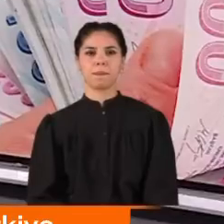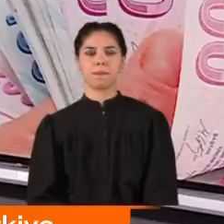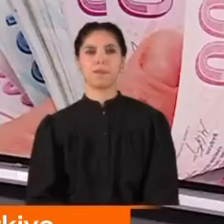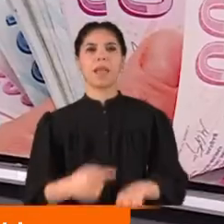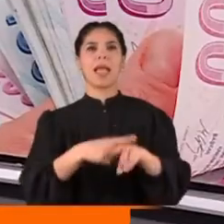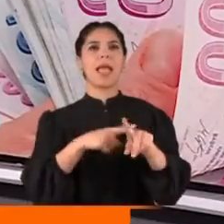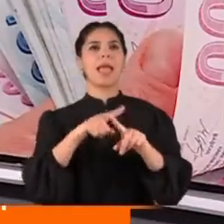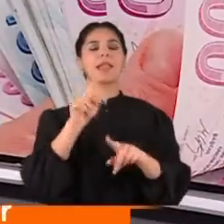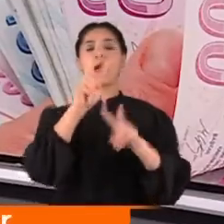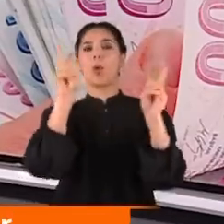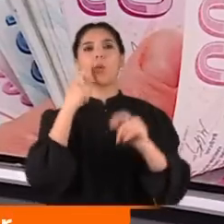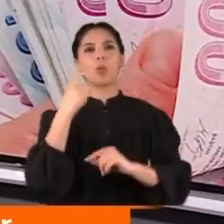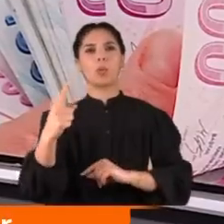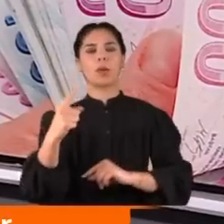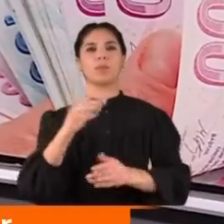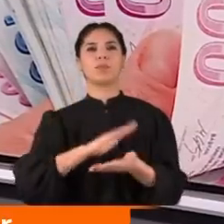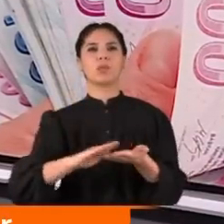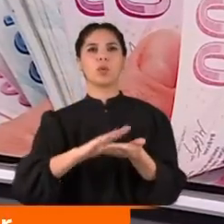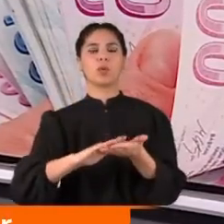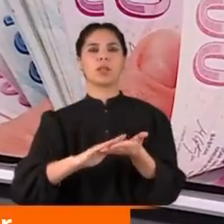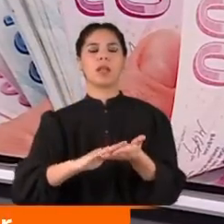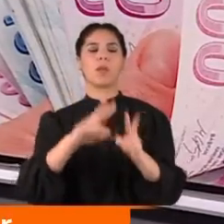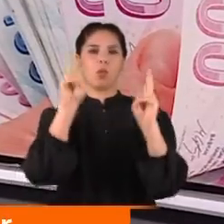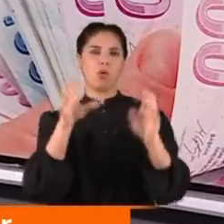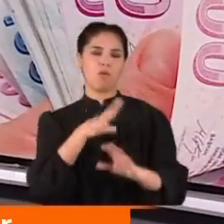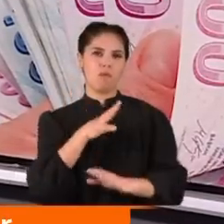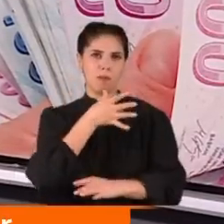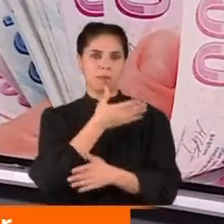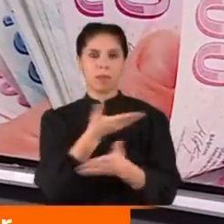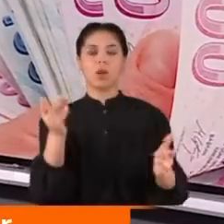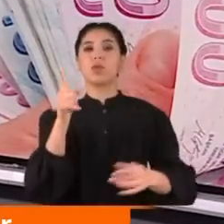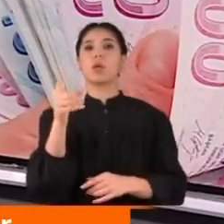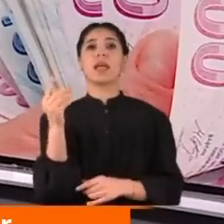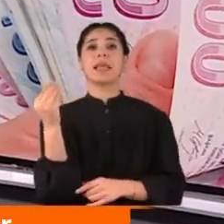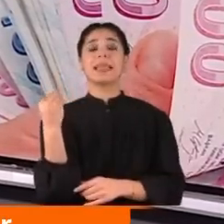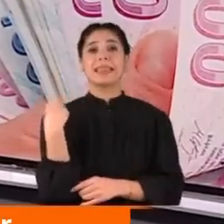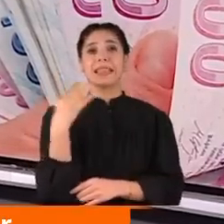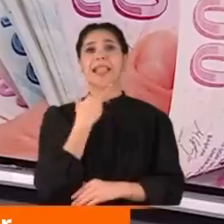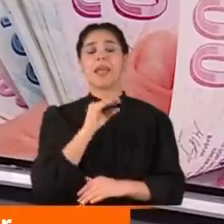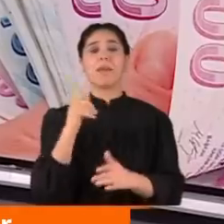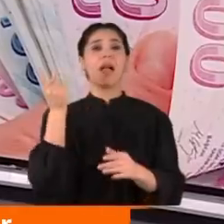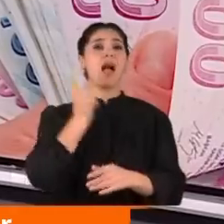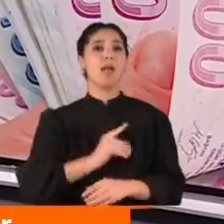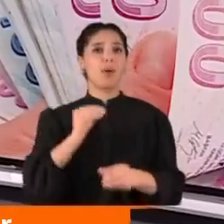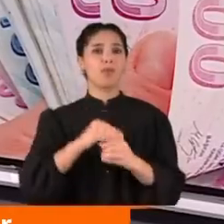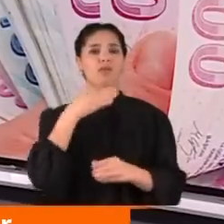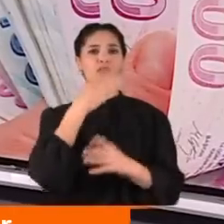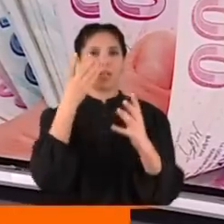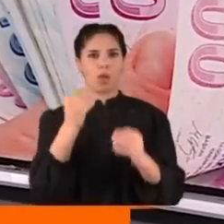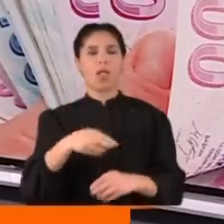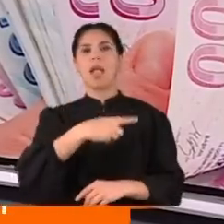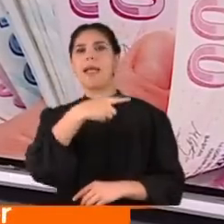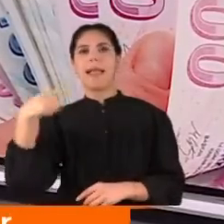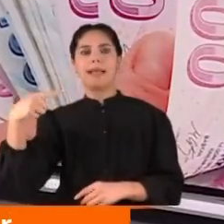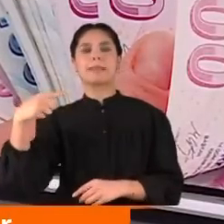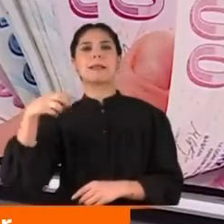EYT ile devam edelim. Bir yapılandırma meselesi var biliyorsunuz. Yapılandırma çiçeği burnunda emekli adayları için de büyük fırsat olacak. Eksik prim